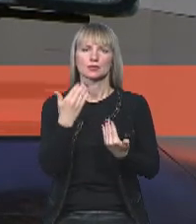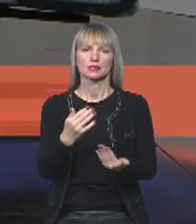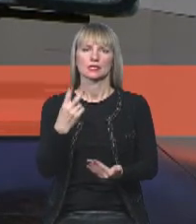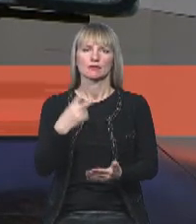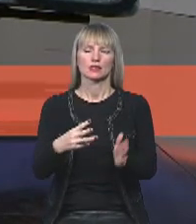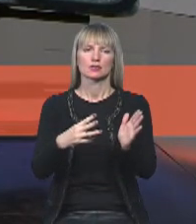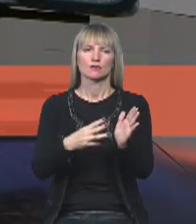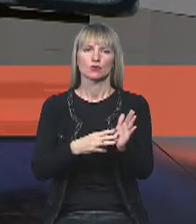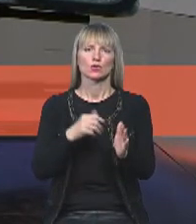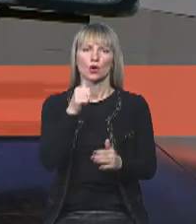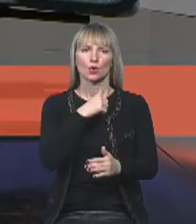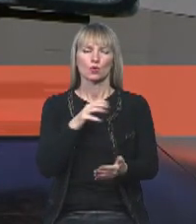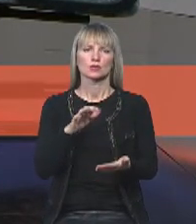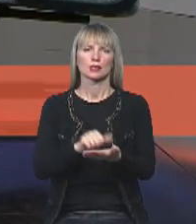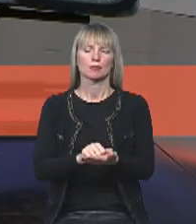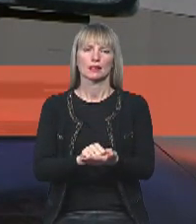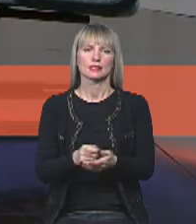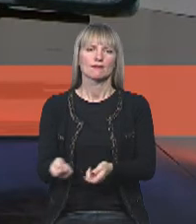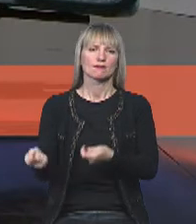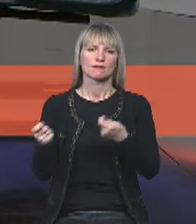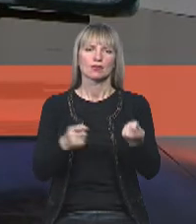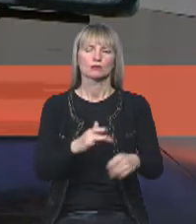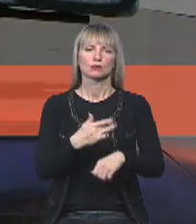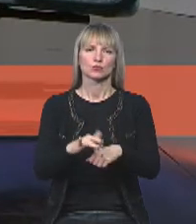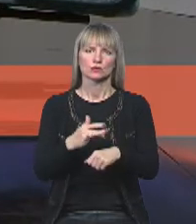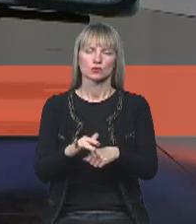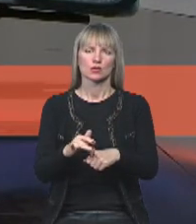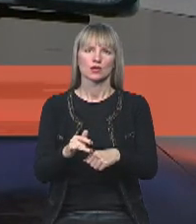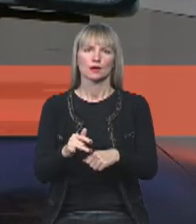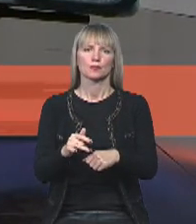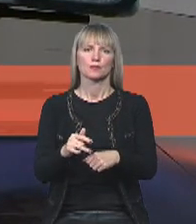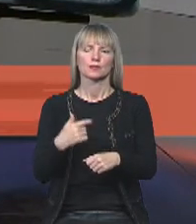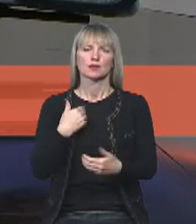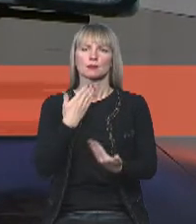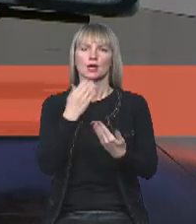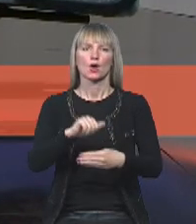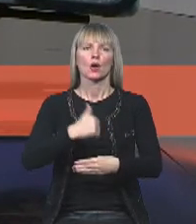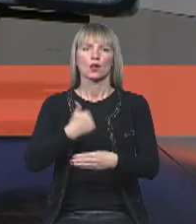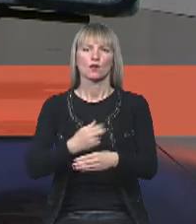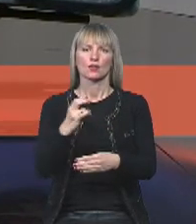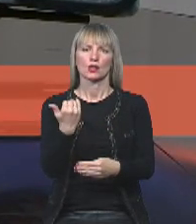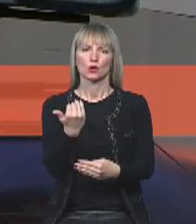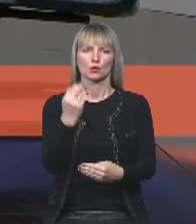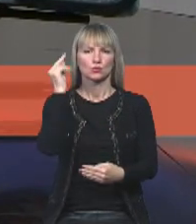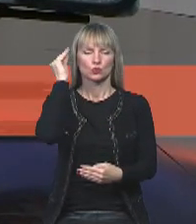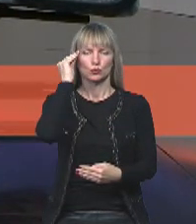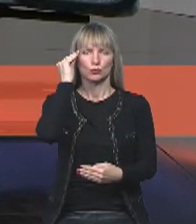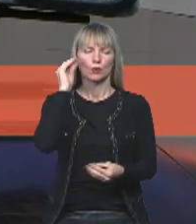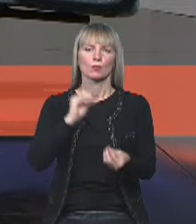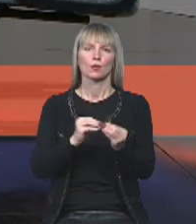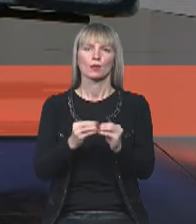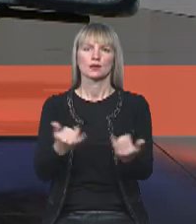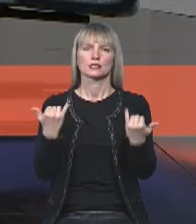року займаються вивозом сміття, він особисто займається цим сортуванням, і я запитувала найголовніше, на його думку,